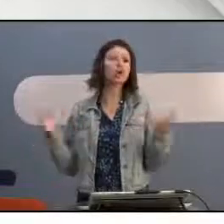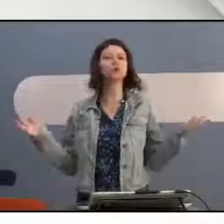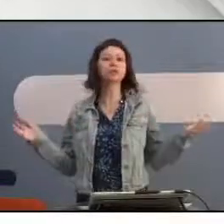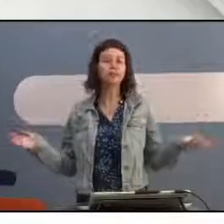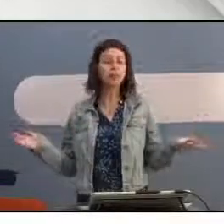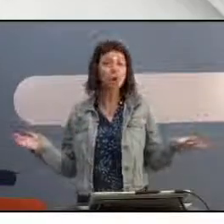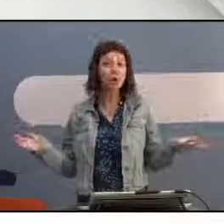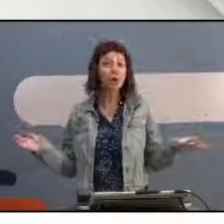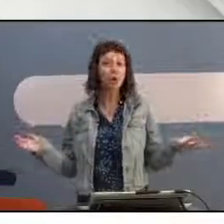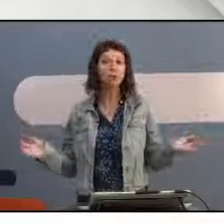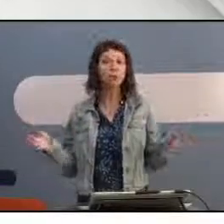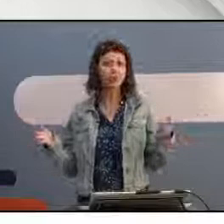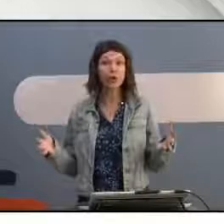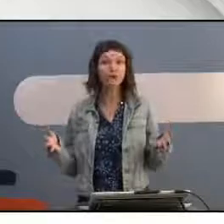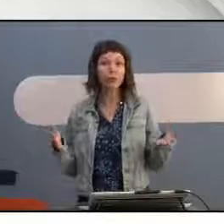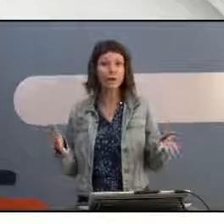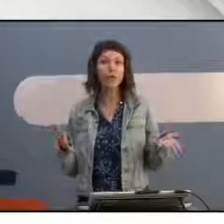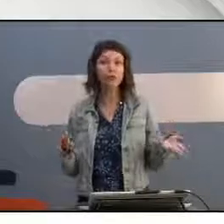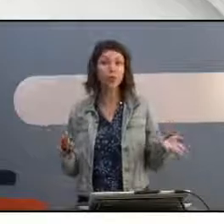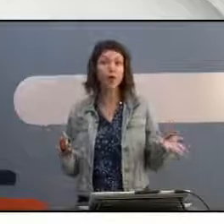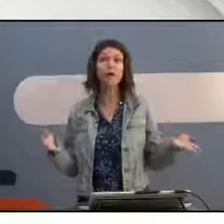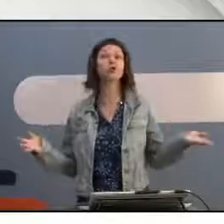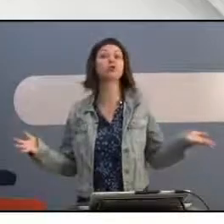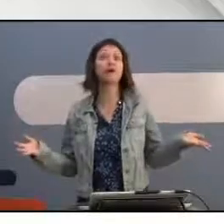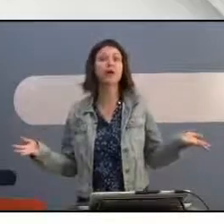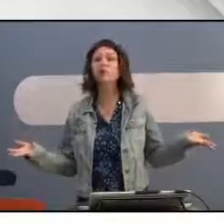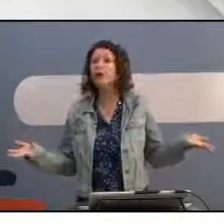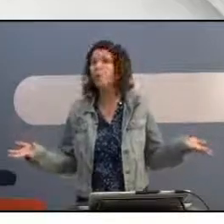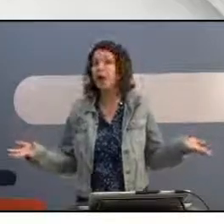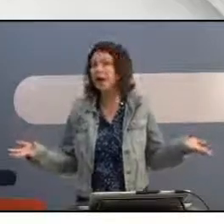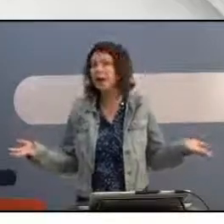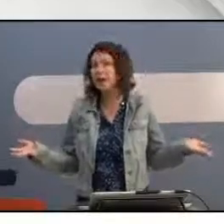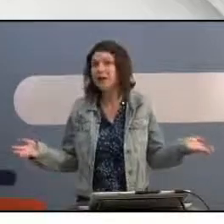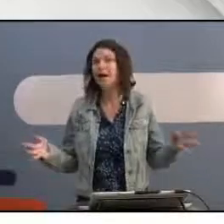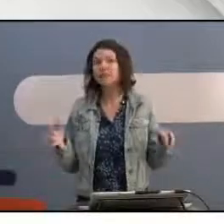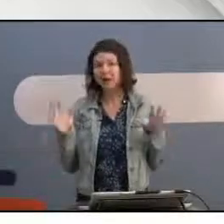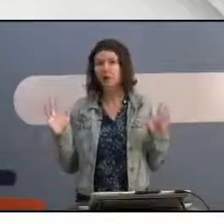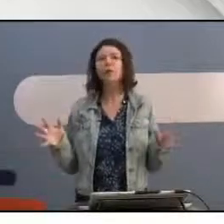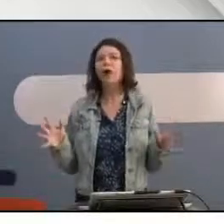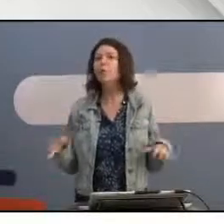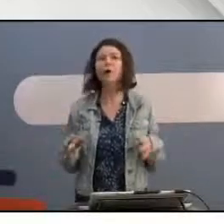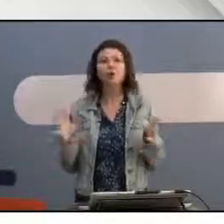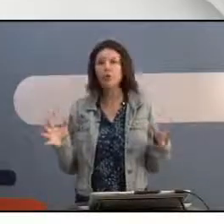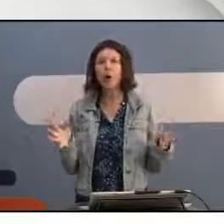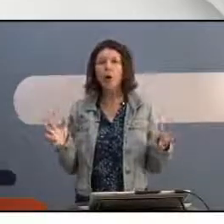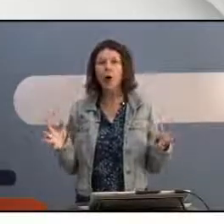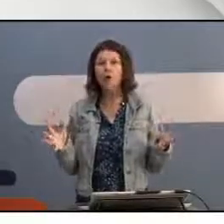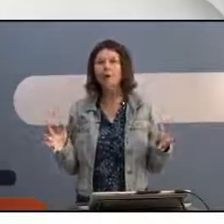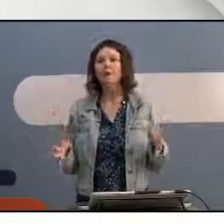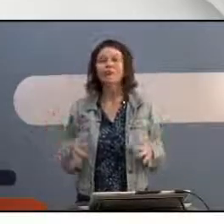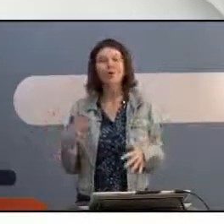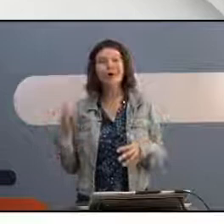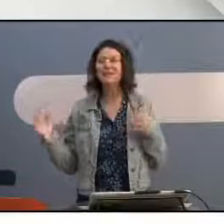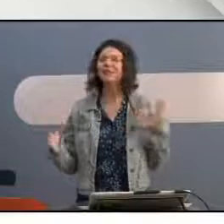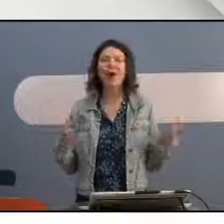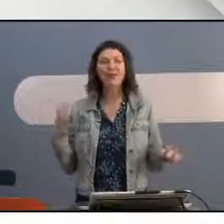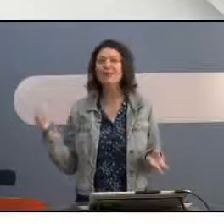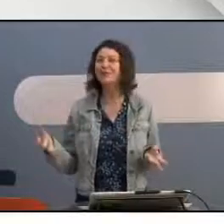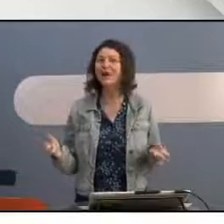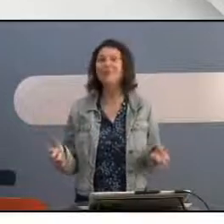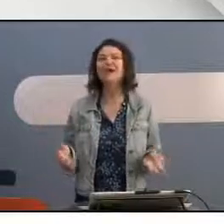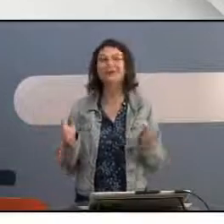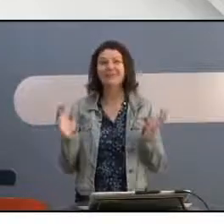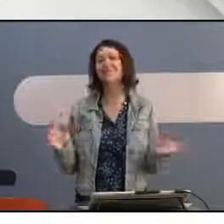שעכשיו בריאות הציבור בתקופת מחלת הקורונה חשובה יותר אולי? אז אנחנו נראה המון דוגמאות ובאמת